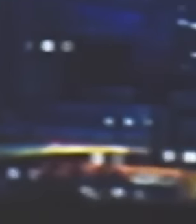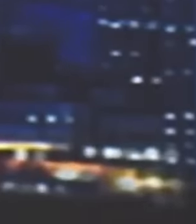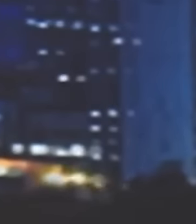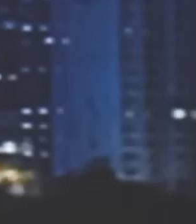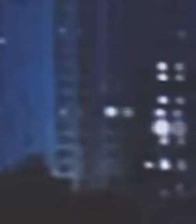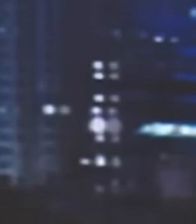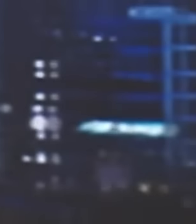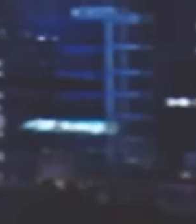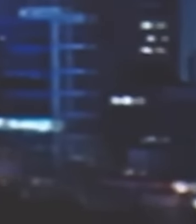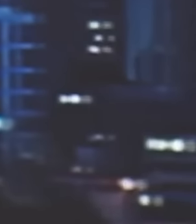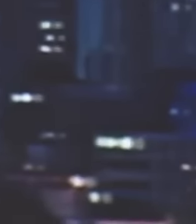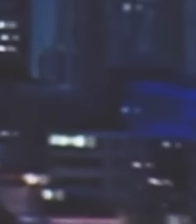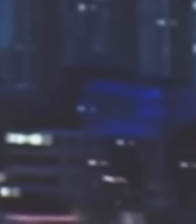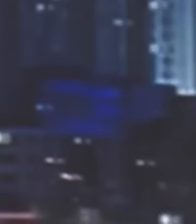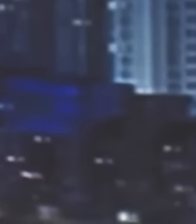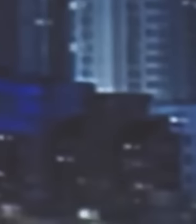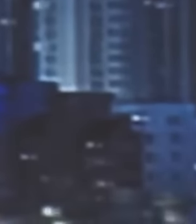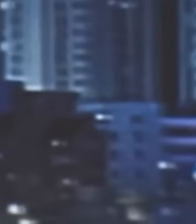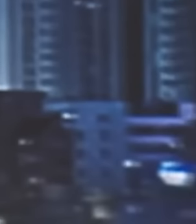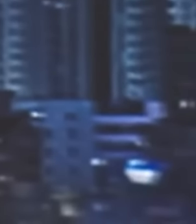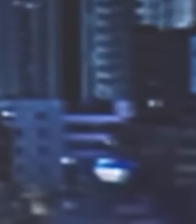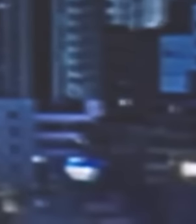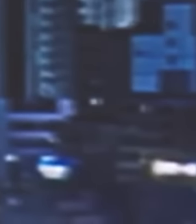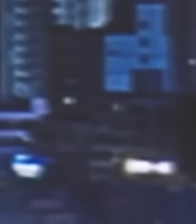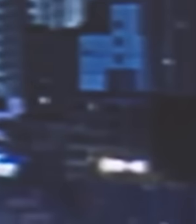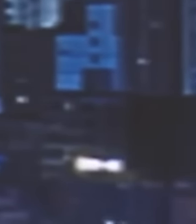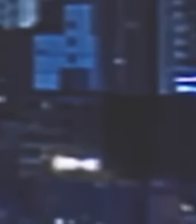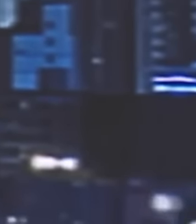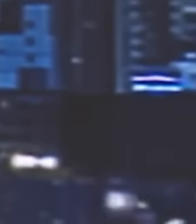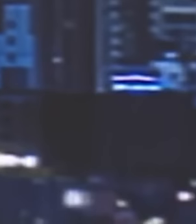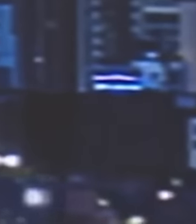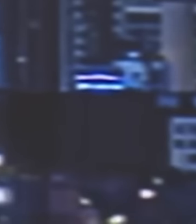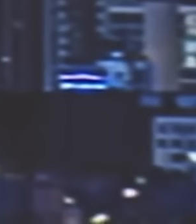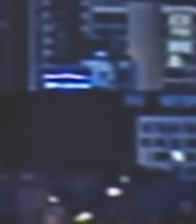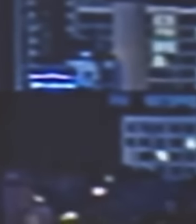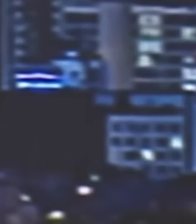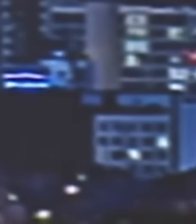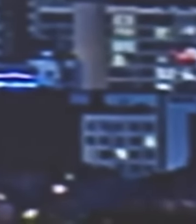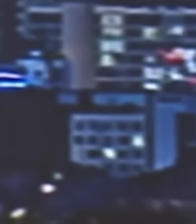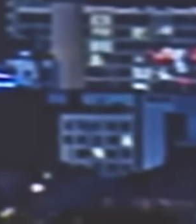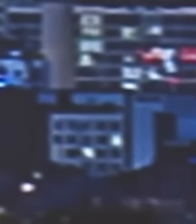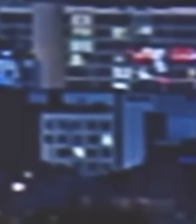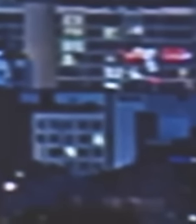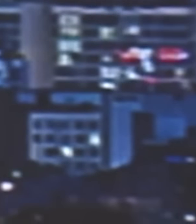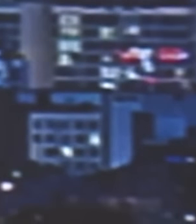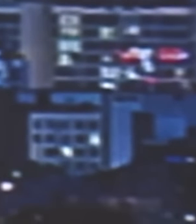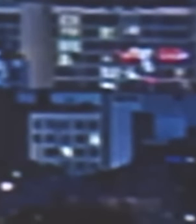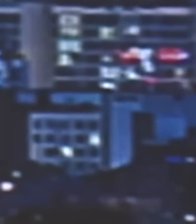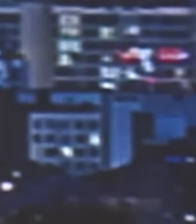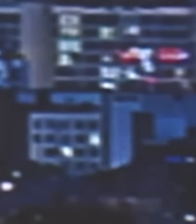JTBC 뉴스를 시청해주신 여러분 고맙습니다. 저희는 저녁 6시 50분 뉴스룸에서 뵙겠습니다.